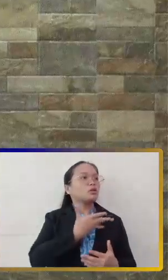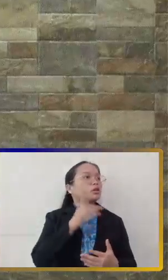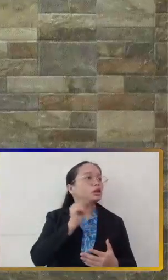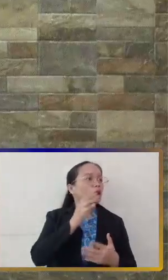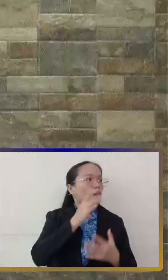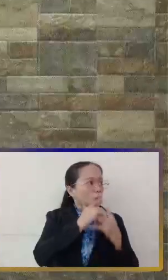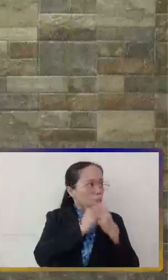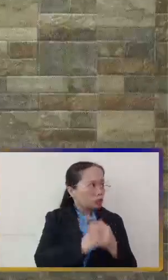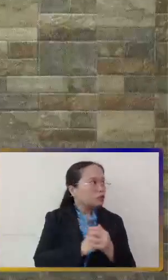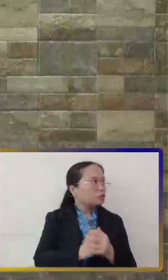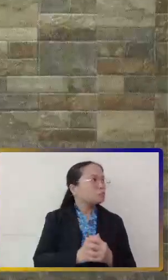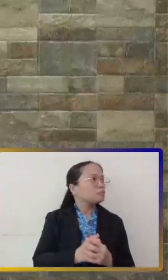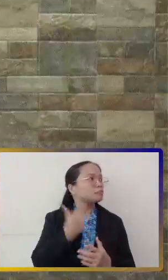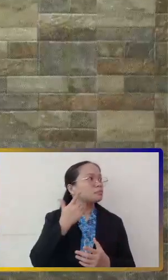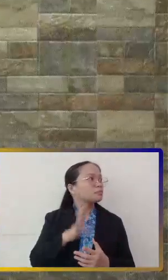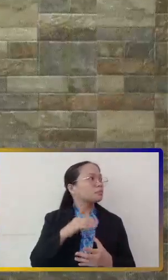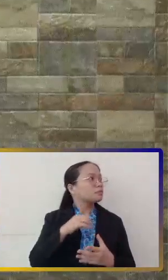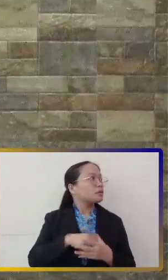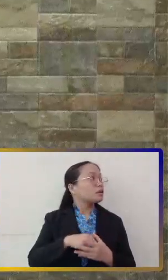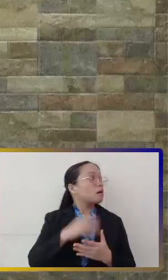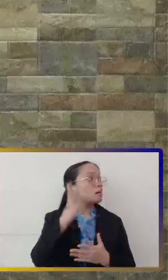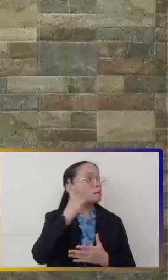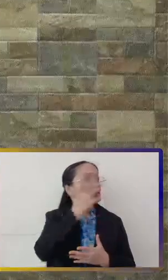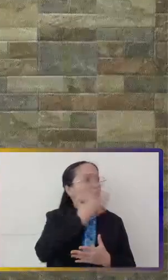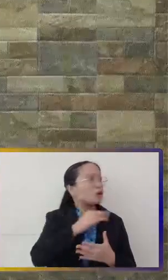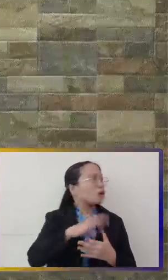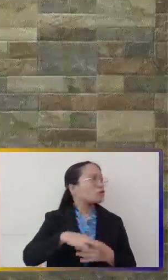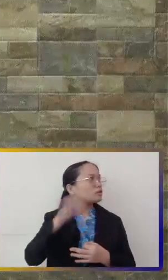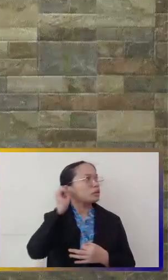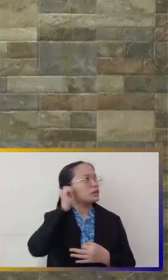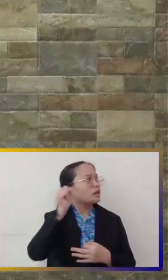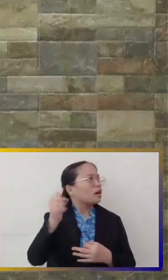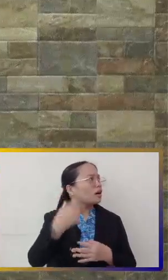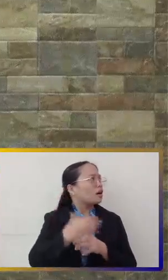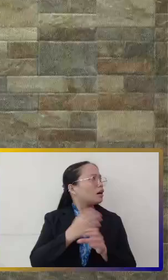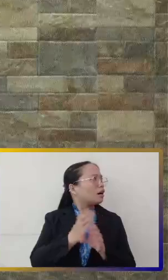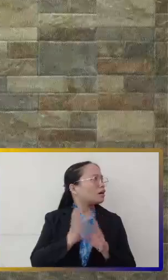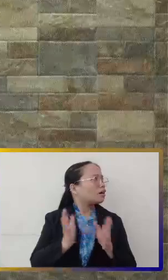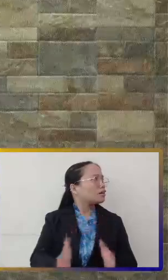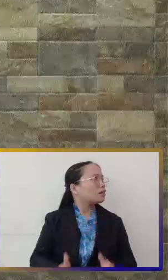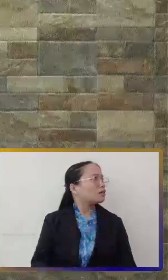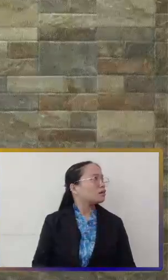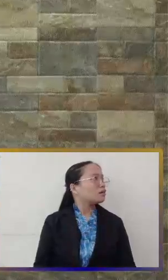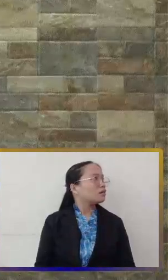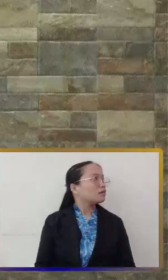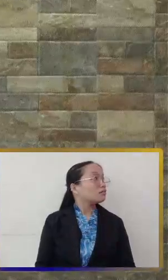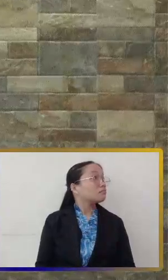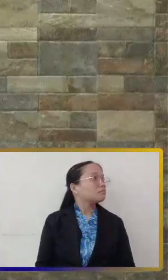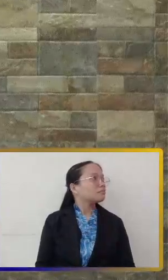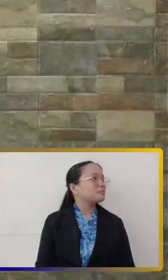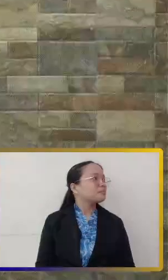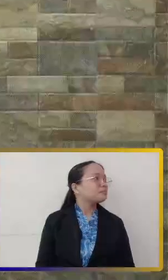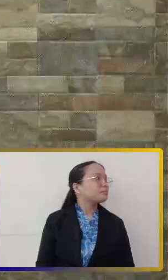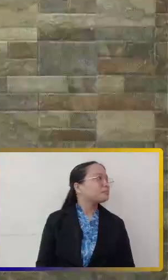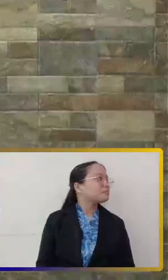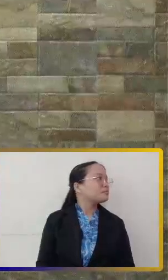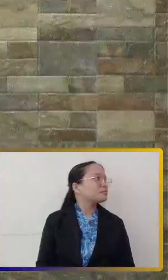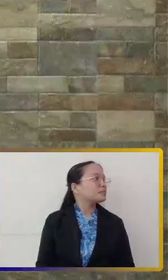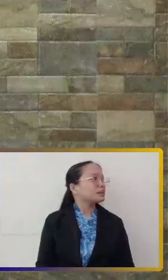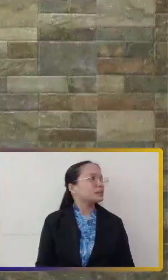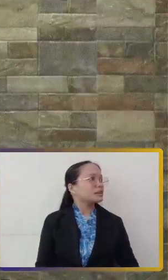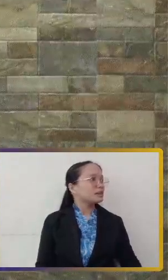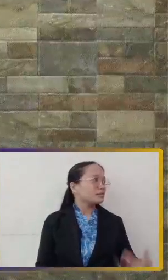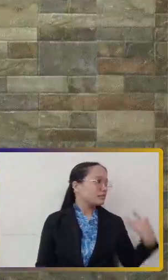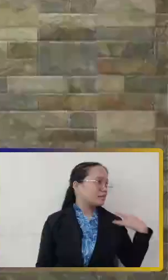Him in the beauty of His creation, in the beauty of all that He has